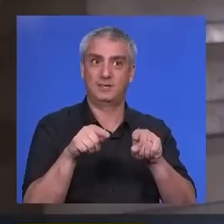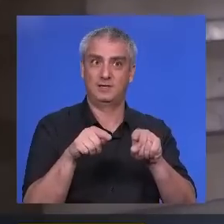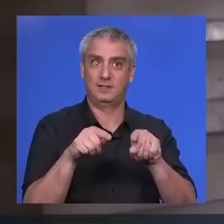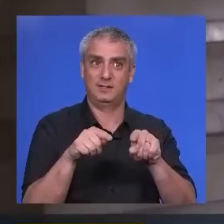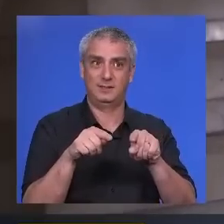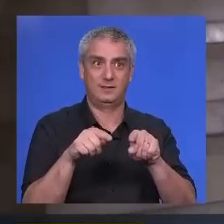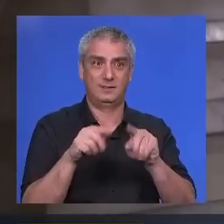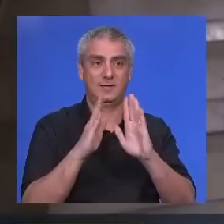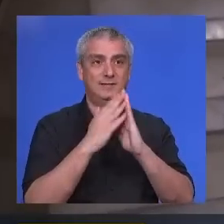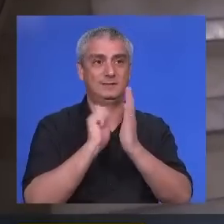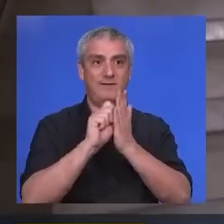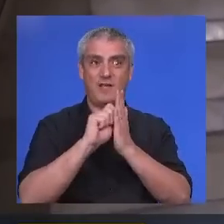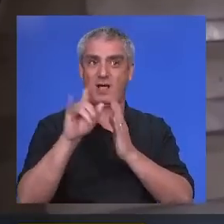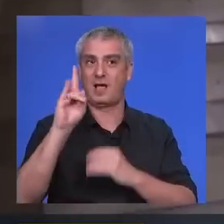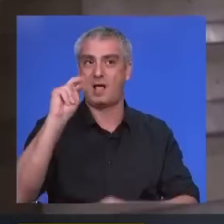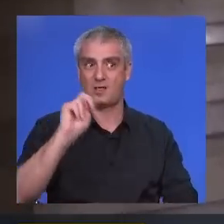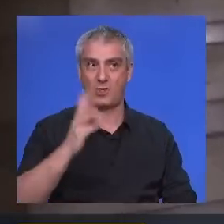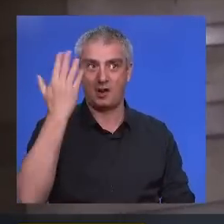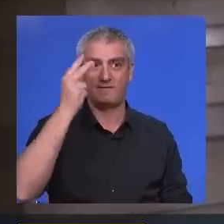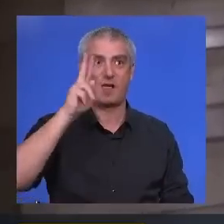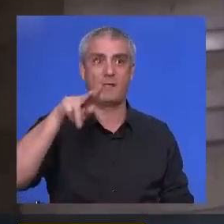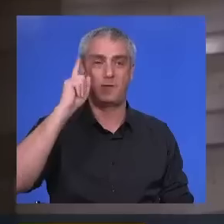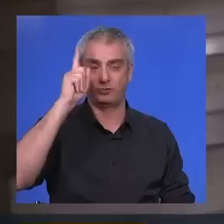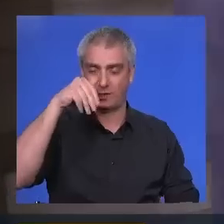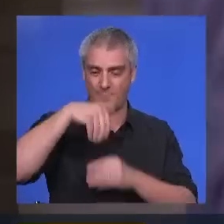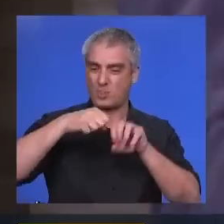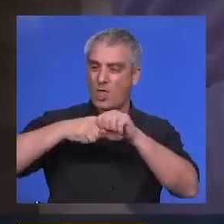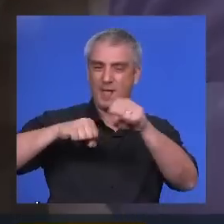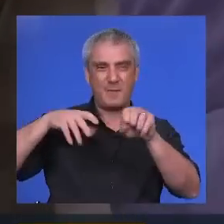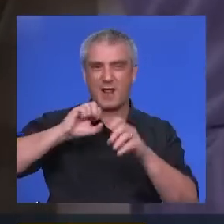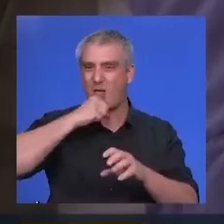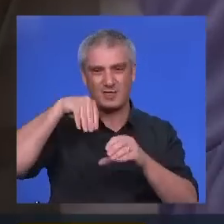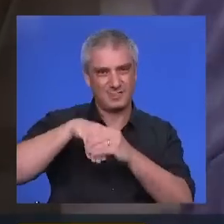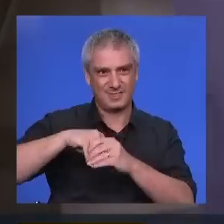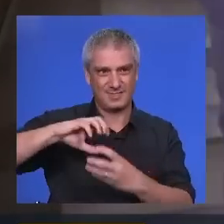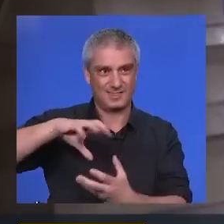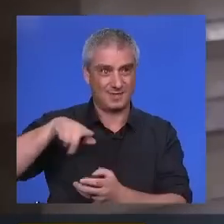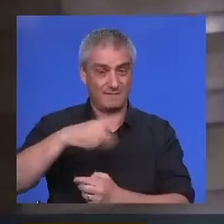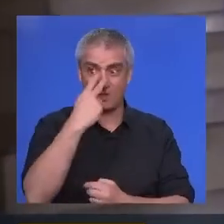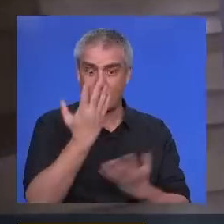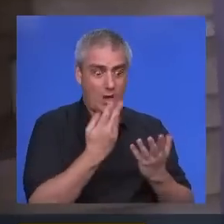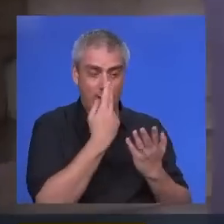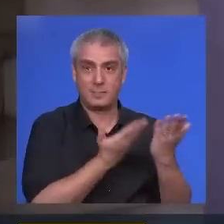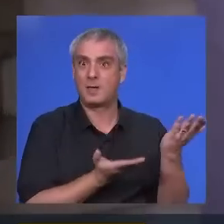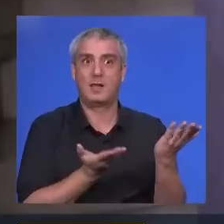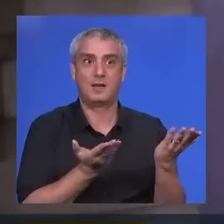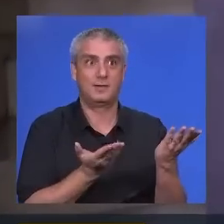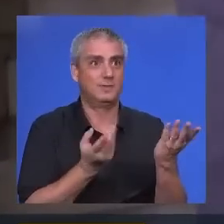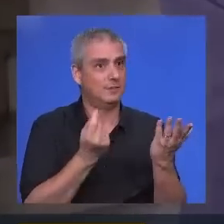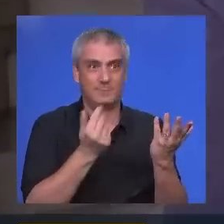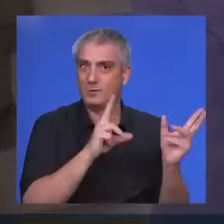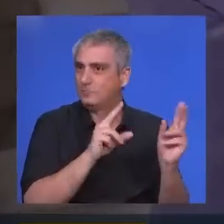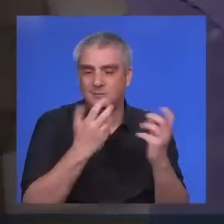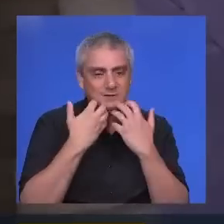כתבי חנוך מלפני 2000 שנה מבין הבגילות הגנוזות, ואתה רואה איך נראה, זה פחות או יותר סיפור כזה, זה